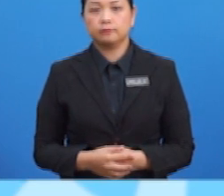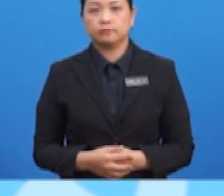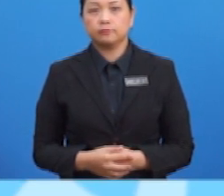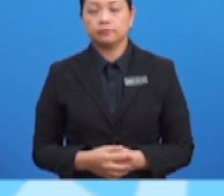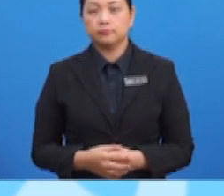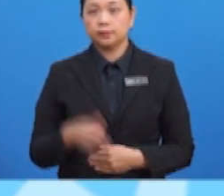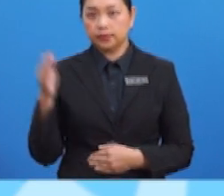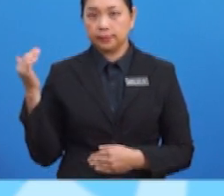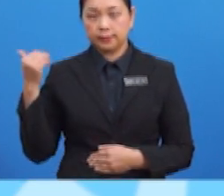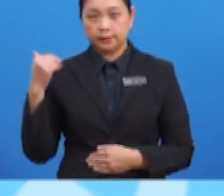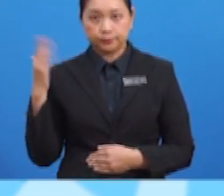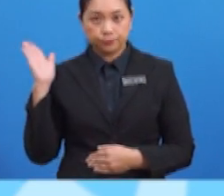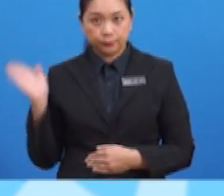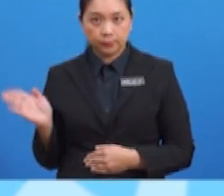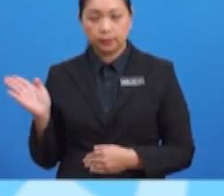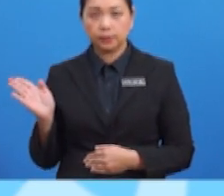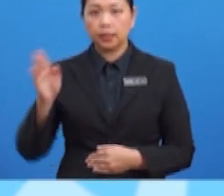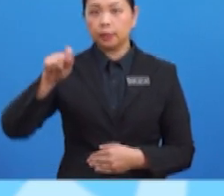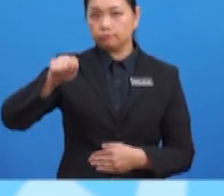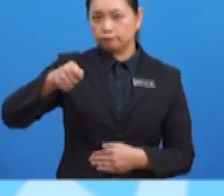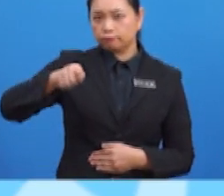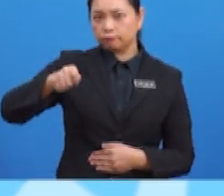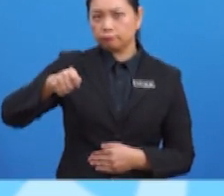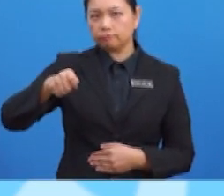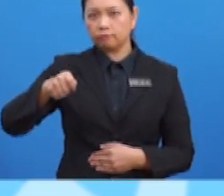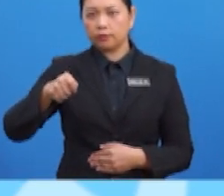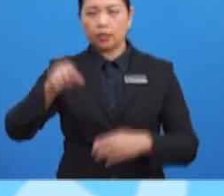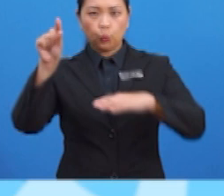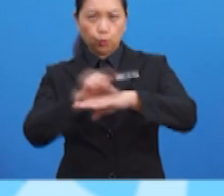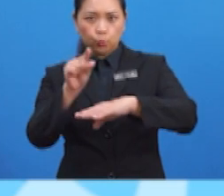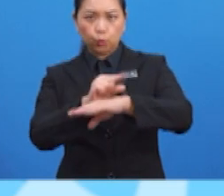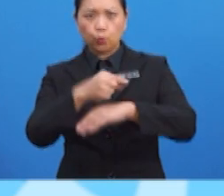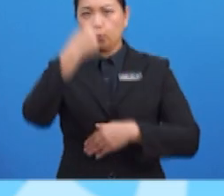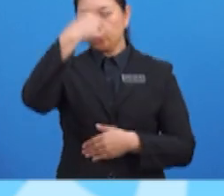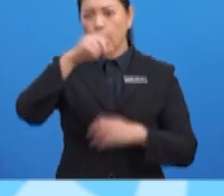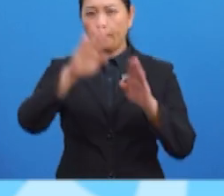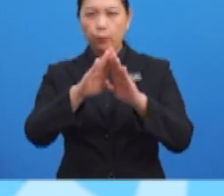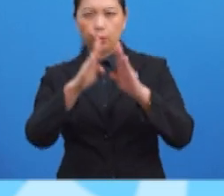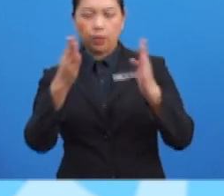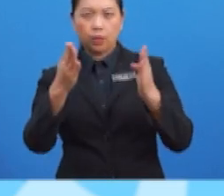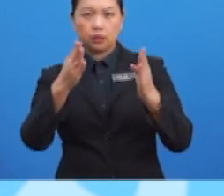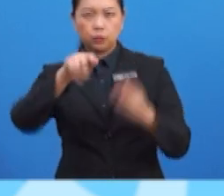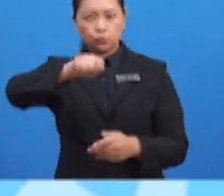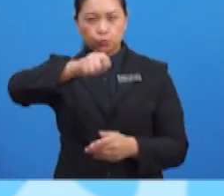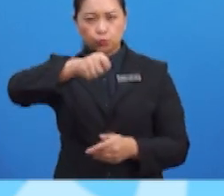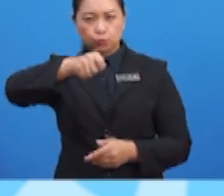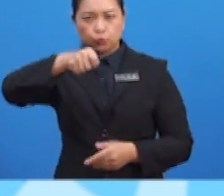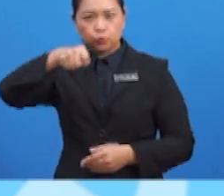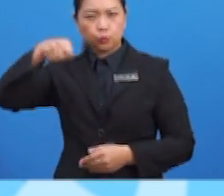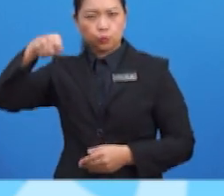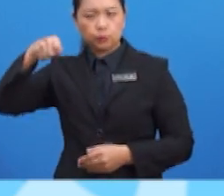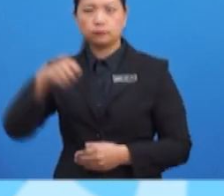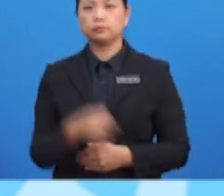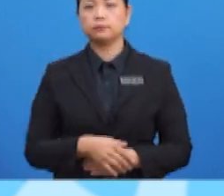Pembuka skru impak, yakni impact driver, digunakan untuk membuka skru pada tayar